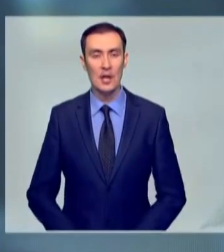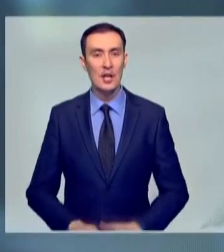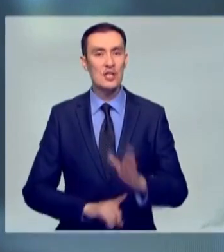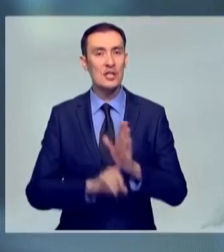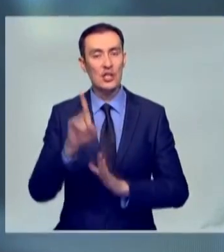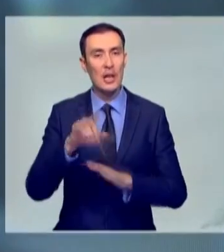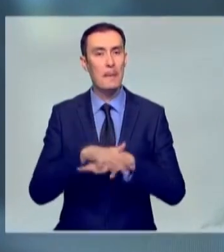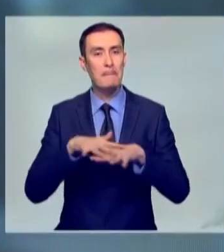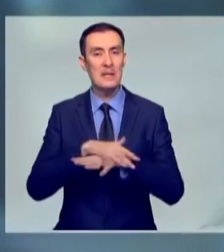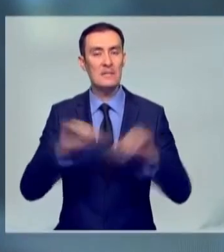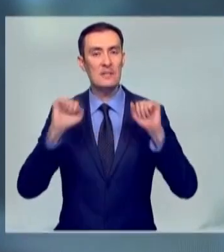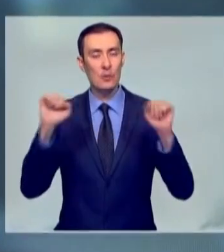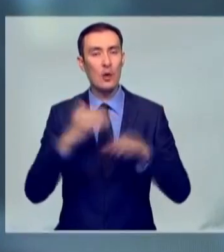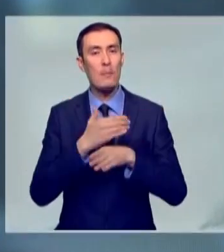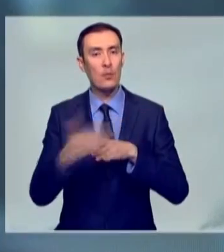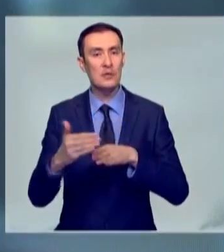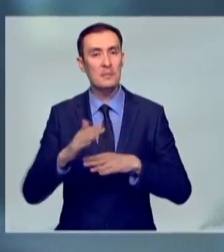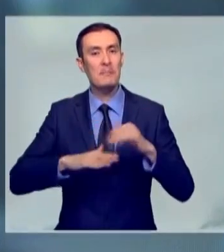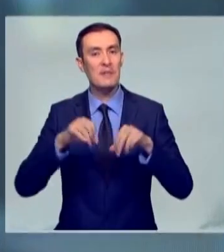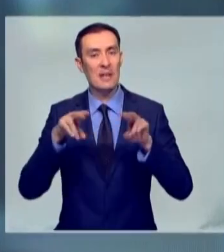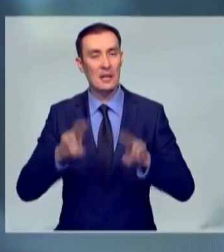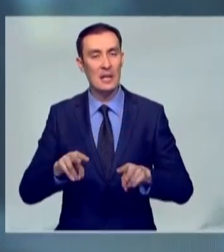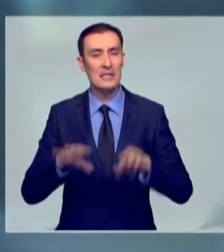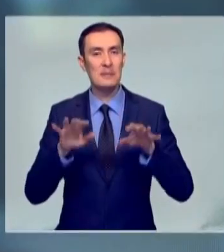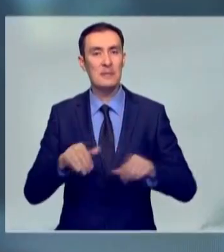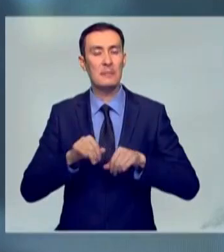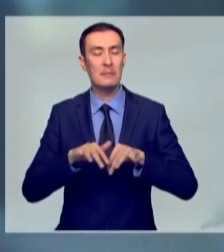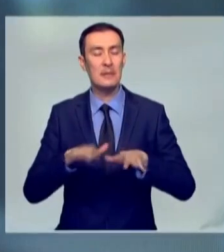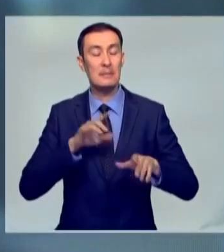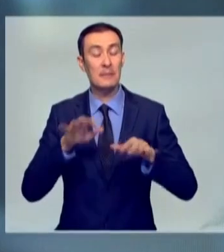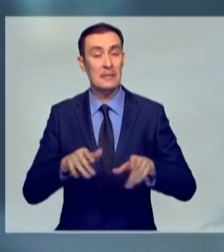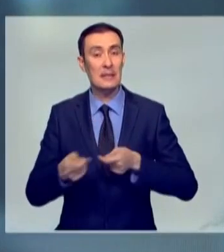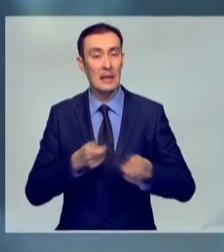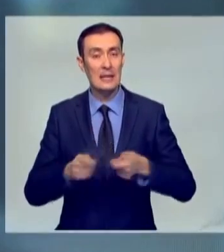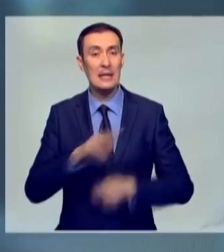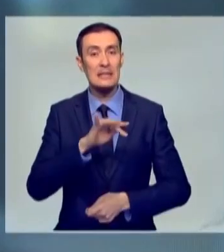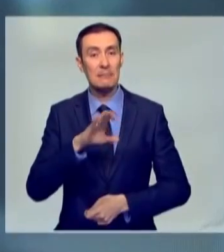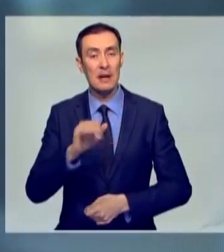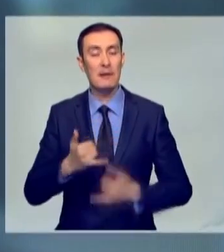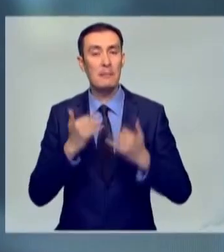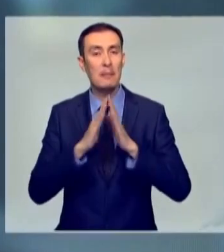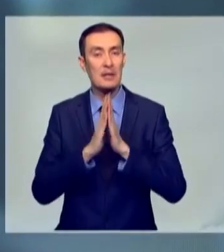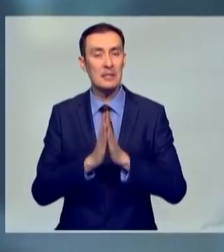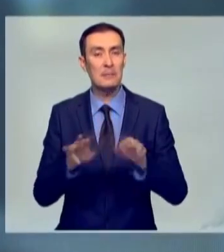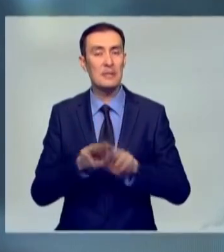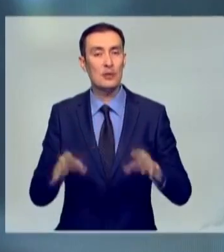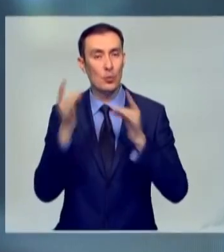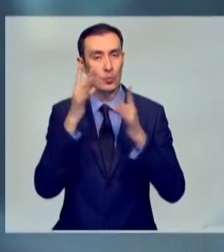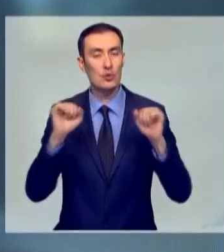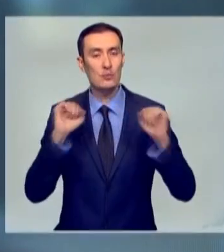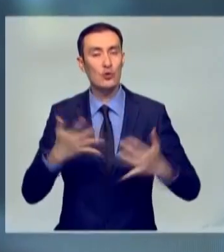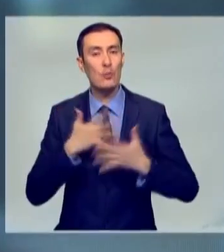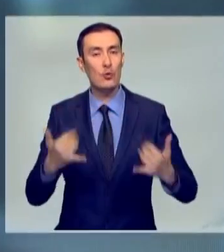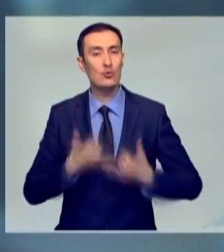Сначала массовый спорт, а потом профессиональный. Заместитель председателя Мажилиса Гульмира Исимбаева попросила министра культуры и спорта